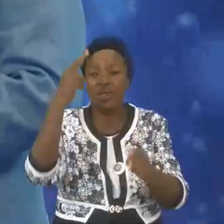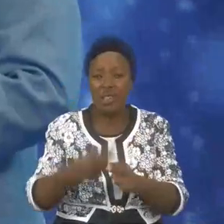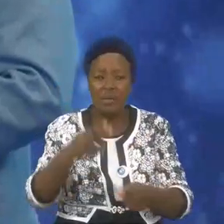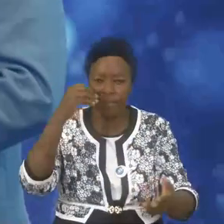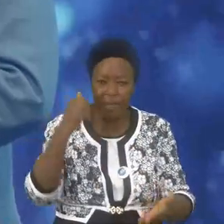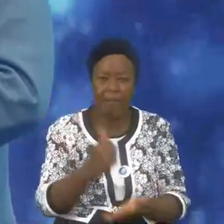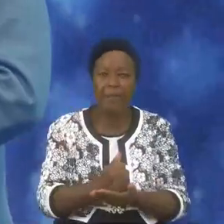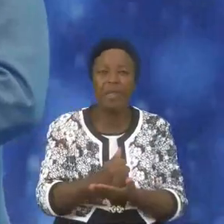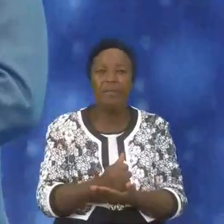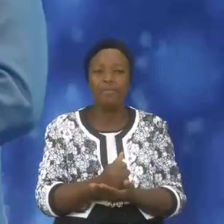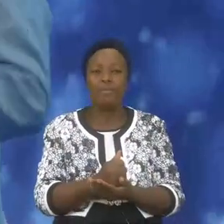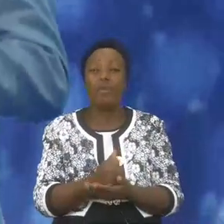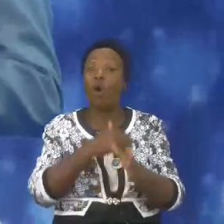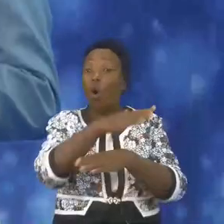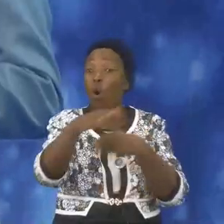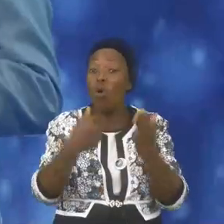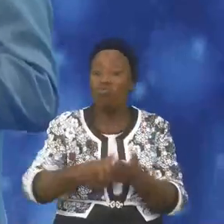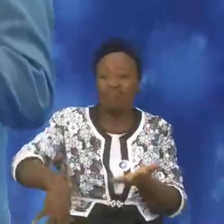Jésus.